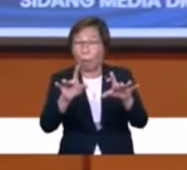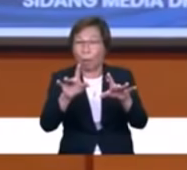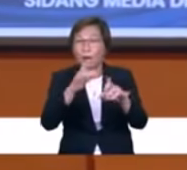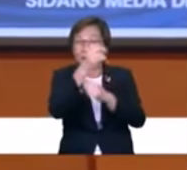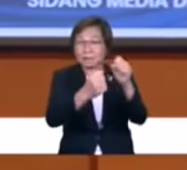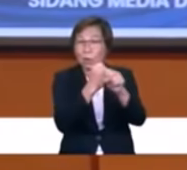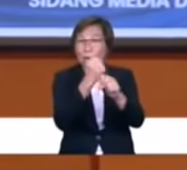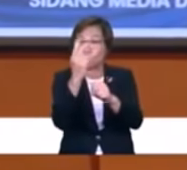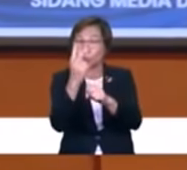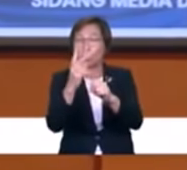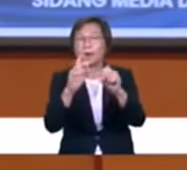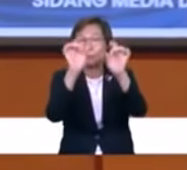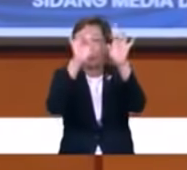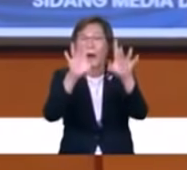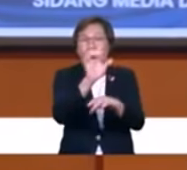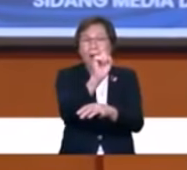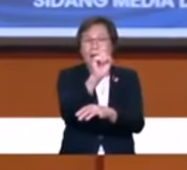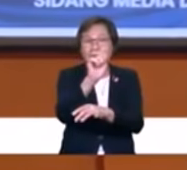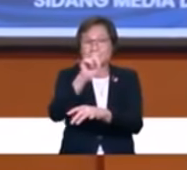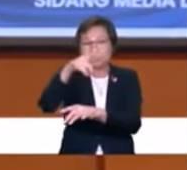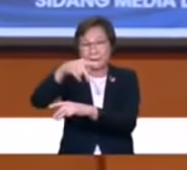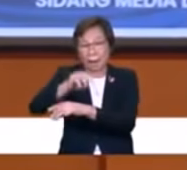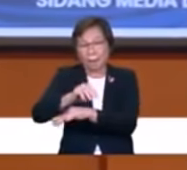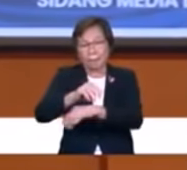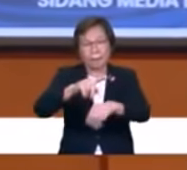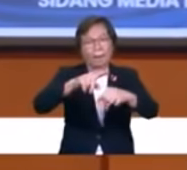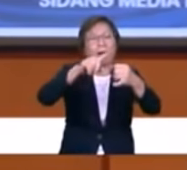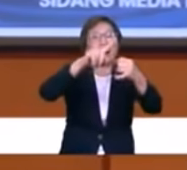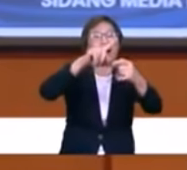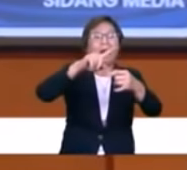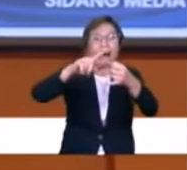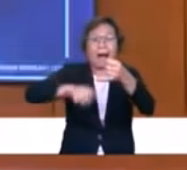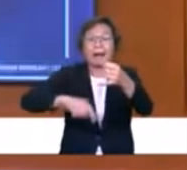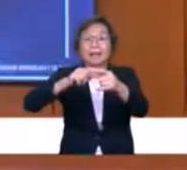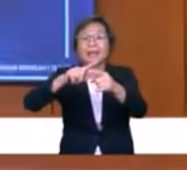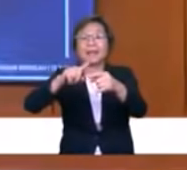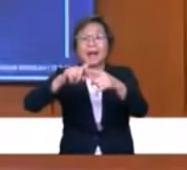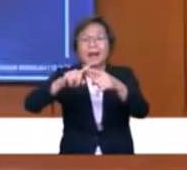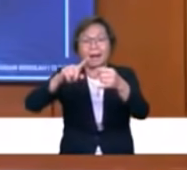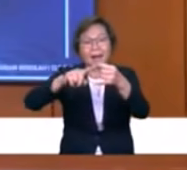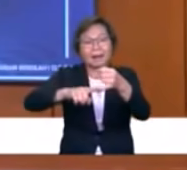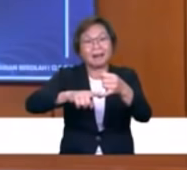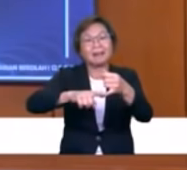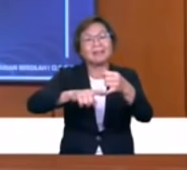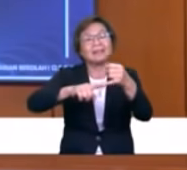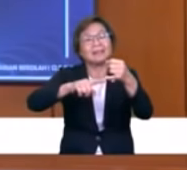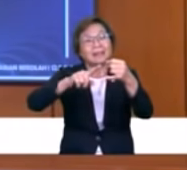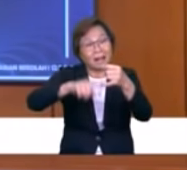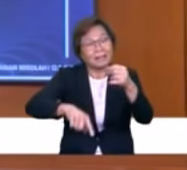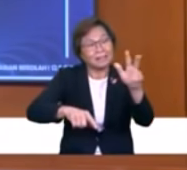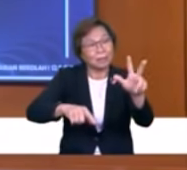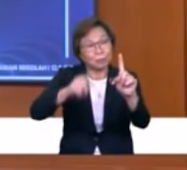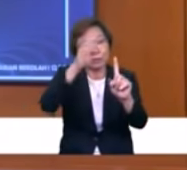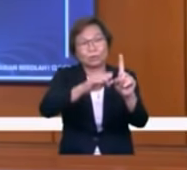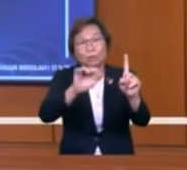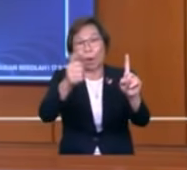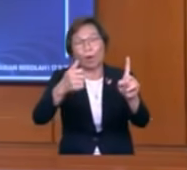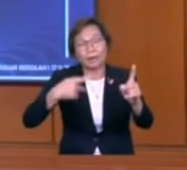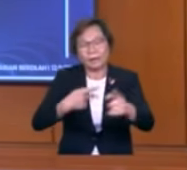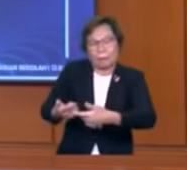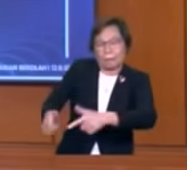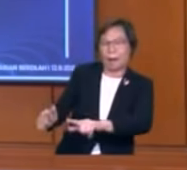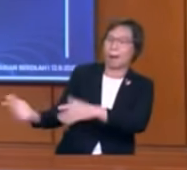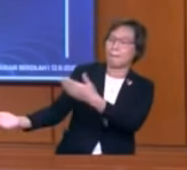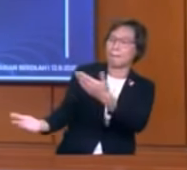stpm semester 2 pada akhir bulan Oktober maka kita Benarkah mereka kembali ke sekolah